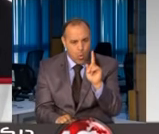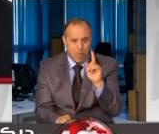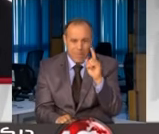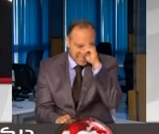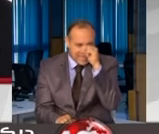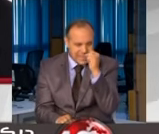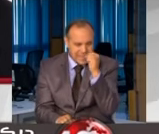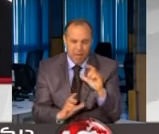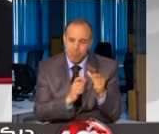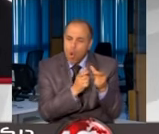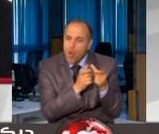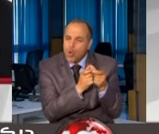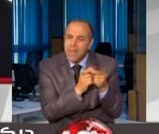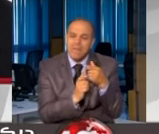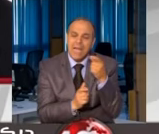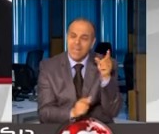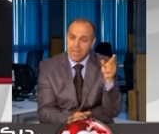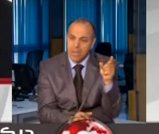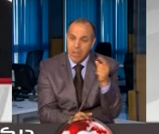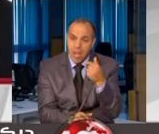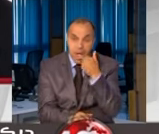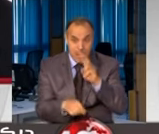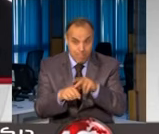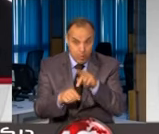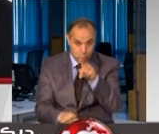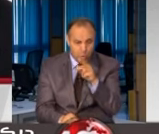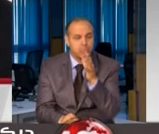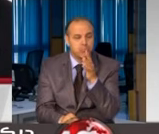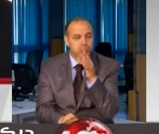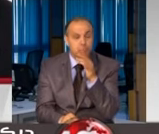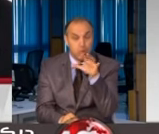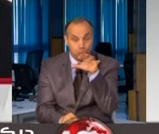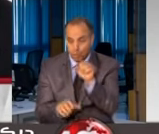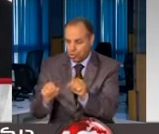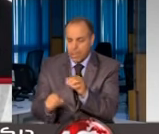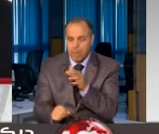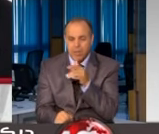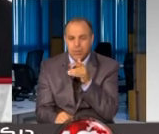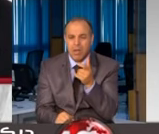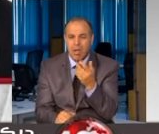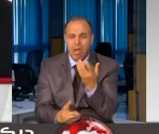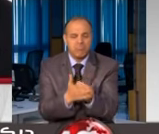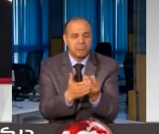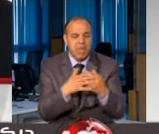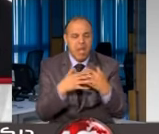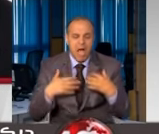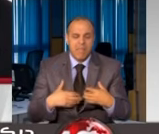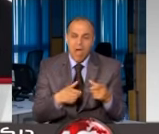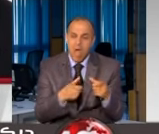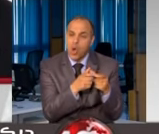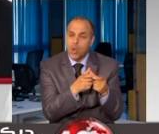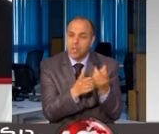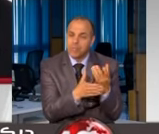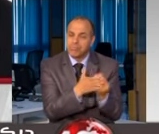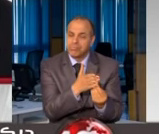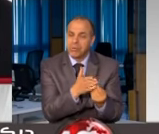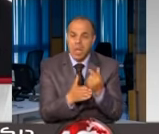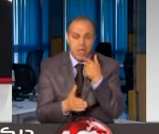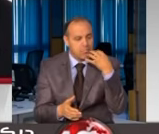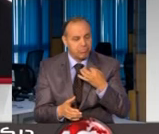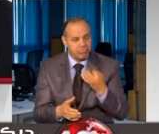المعقدة للكتلة. وأكد محمد فاضل بن عمران عجزه عن السيطرة عن كثرة غياب أعضاء الكتلة وعدم